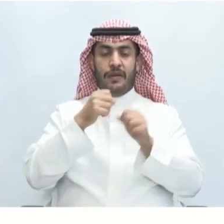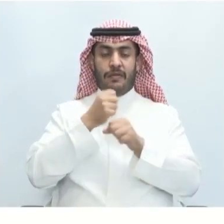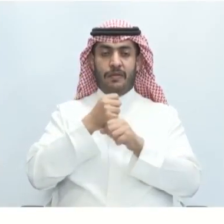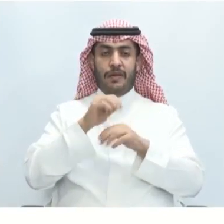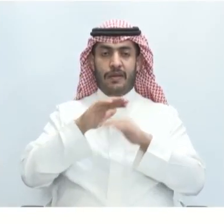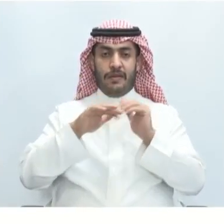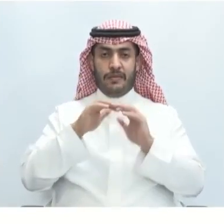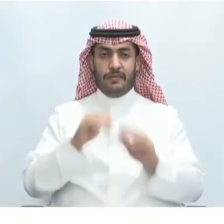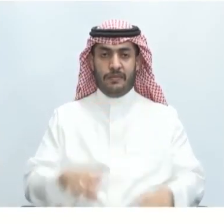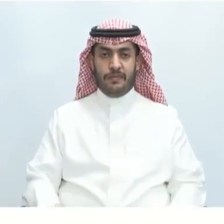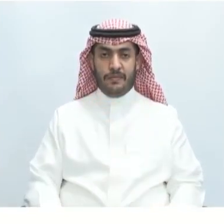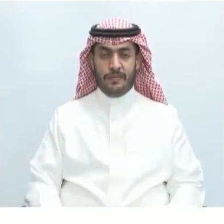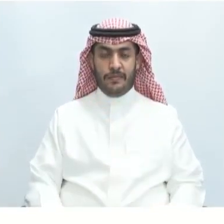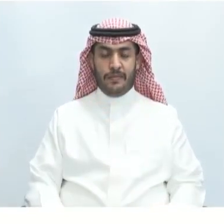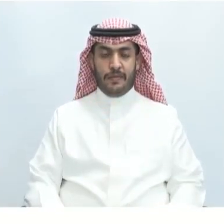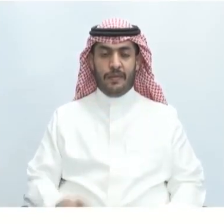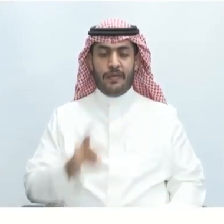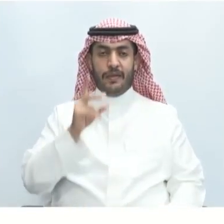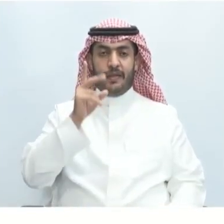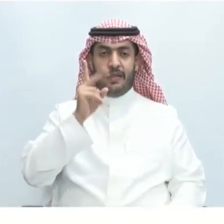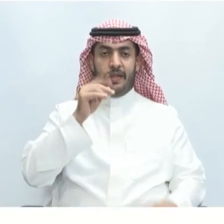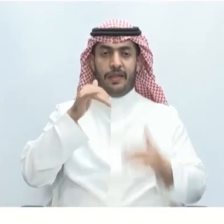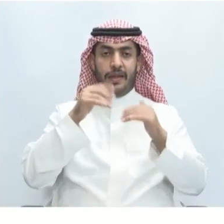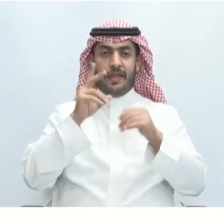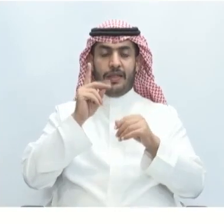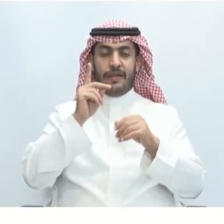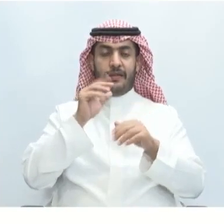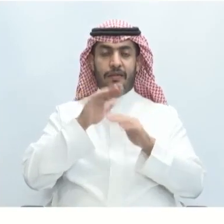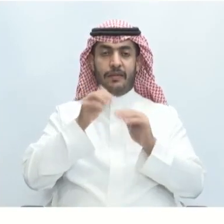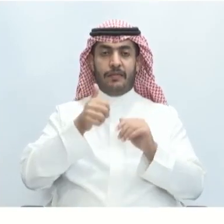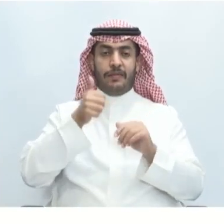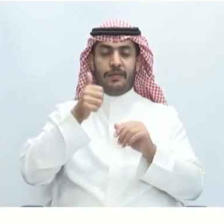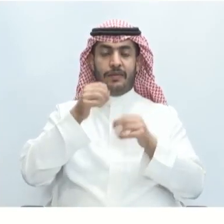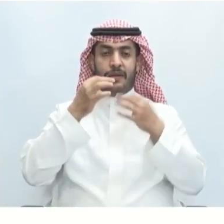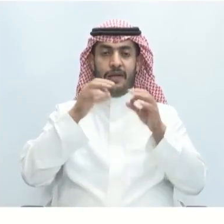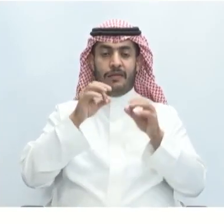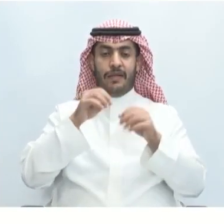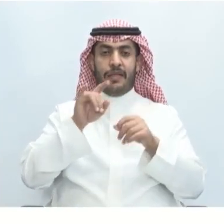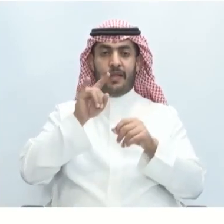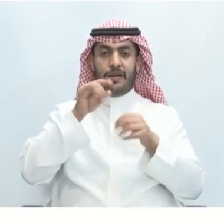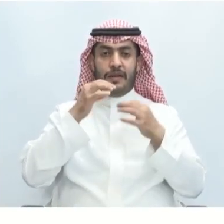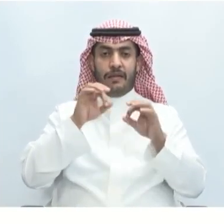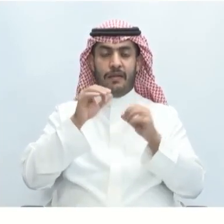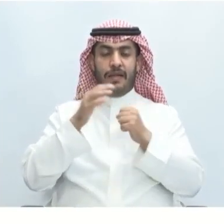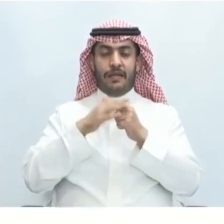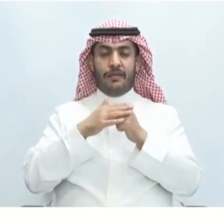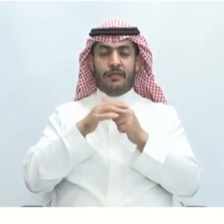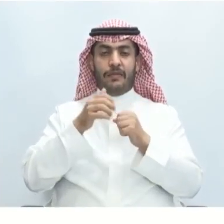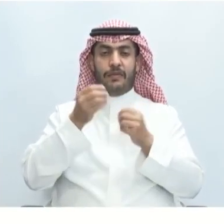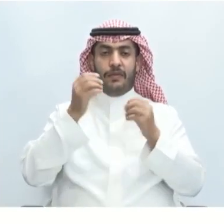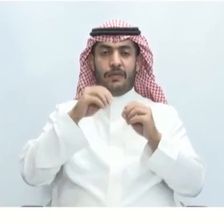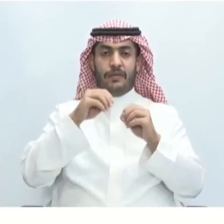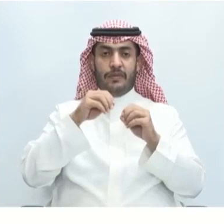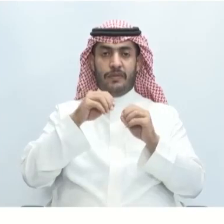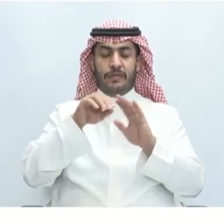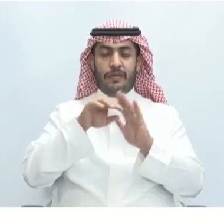يدوي ايضا لدينا قيد اخر في ان يتجاوز اجمالي سعه الطائرات قيد الخدمه لشحن البضائع